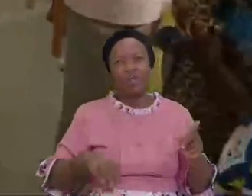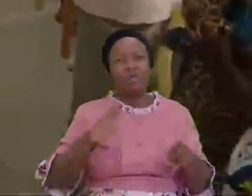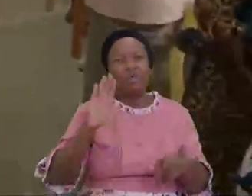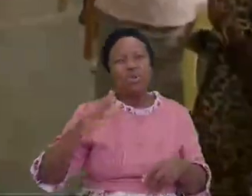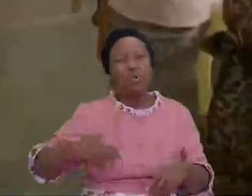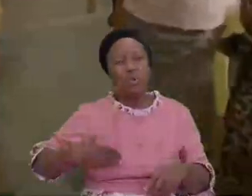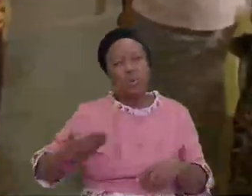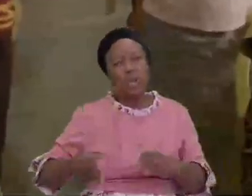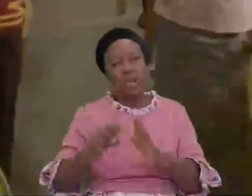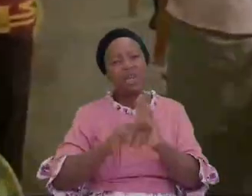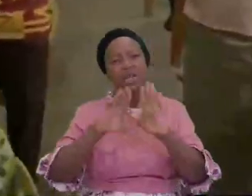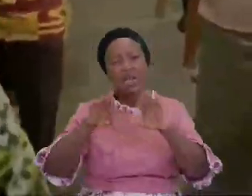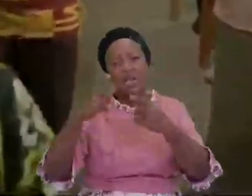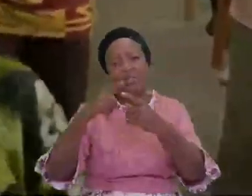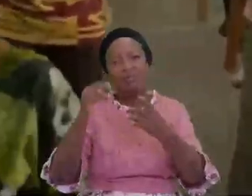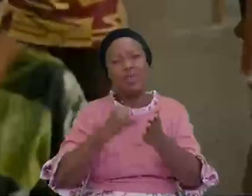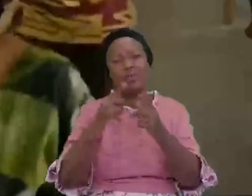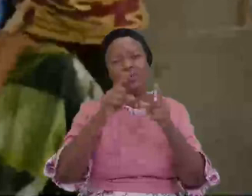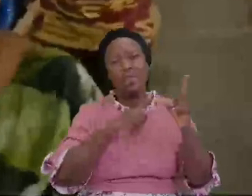Ta volonté entièrement au Seigneur.